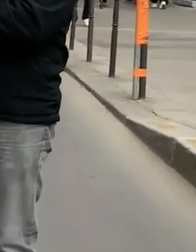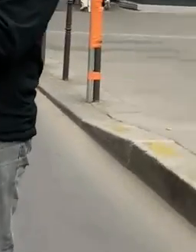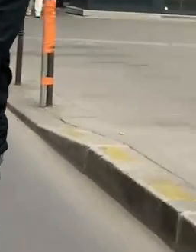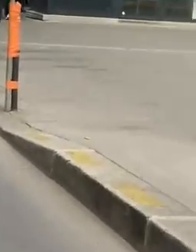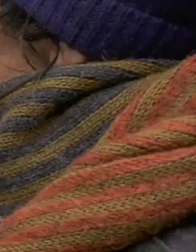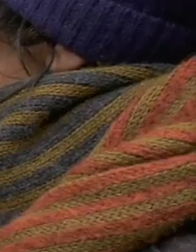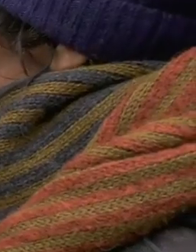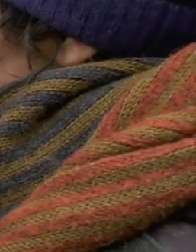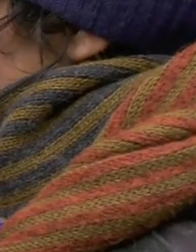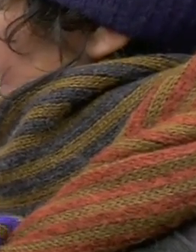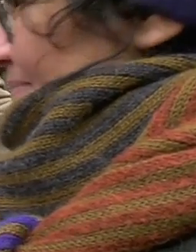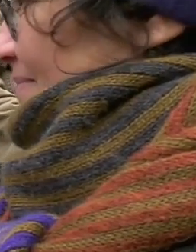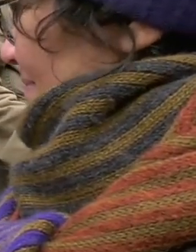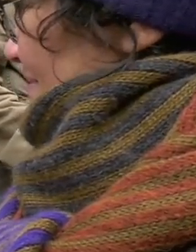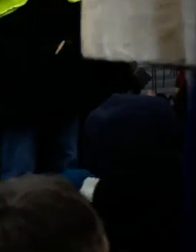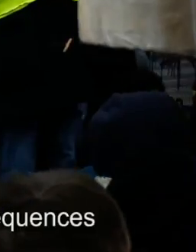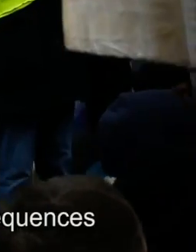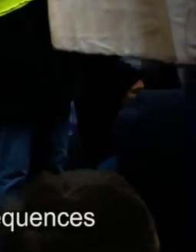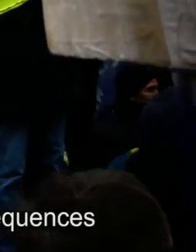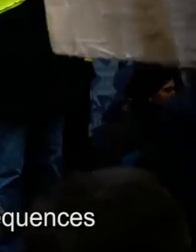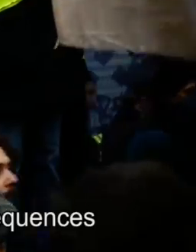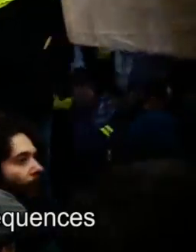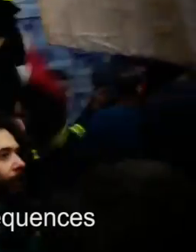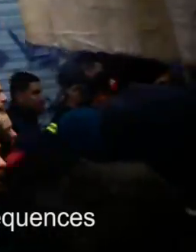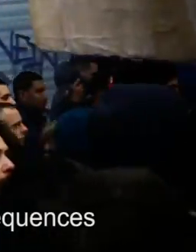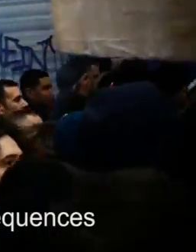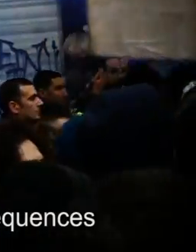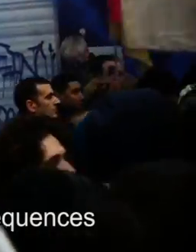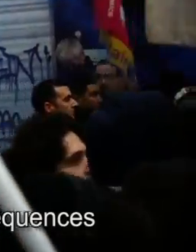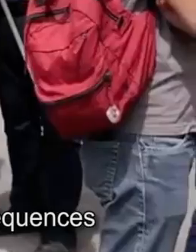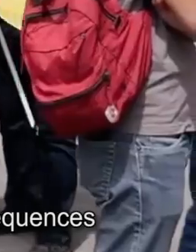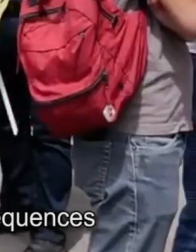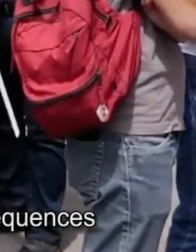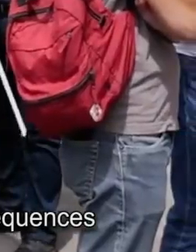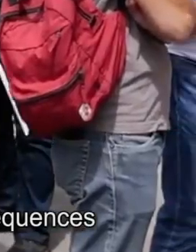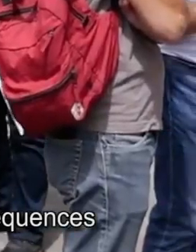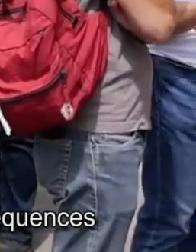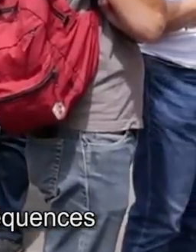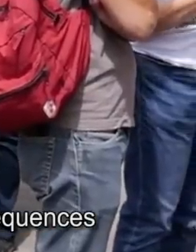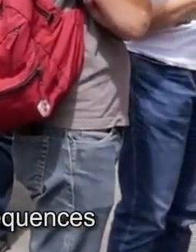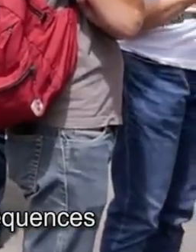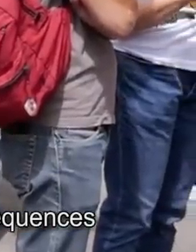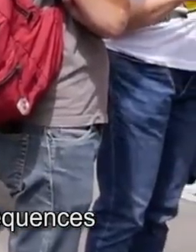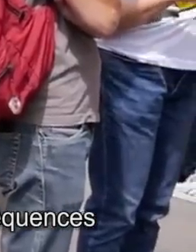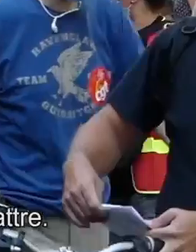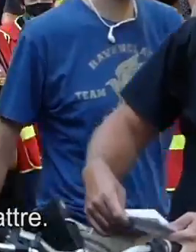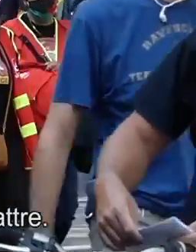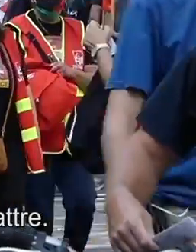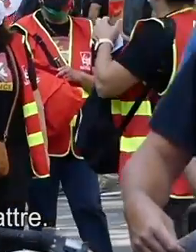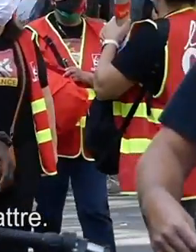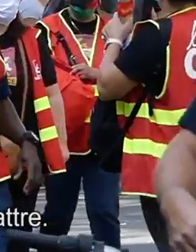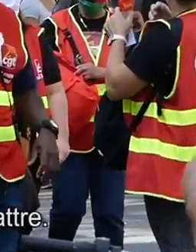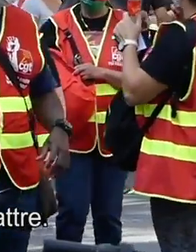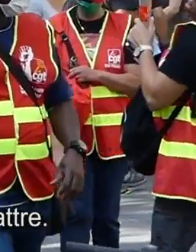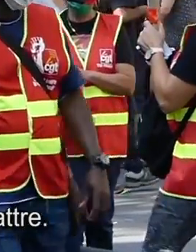travailleurs, des privés d'emploi et des retraités, portés par les préoccupations du quotidien qui sont les conséquences d'une politique libérale au service